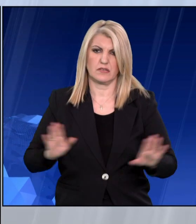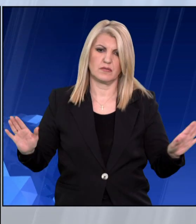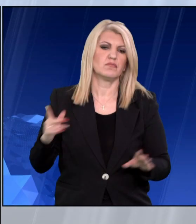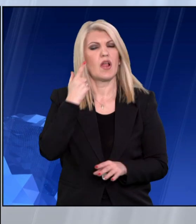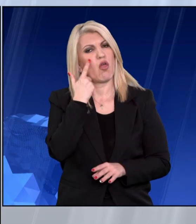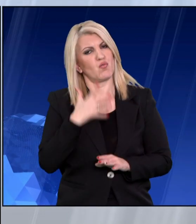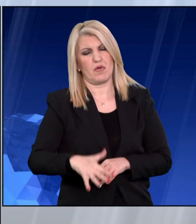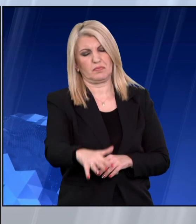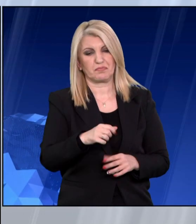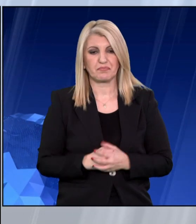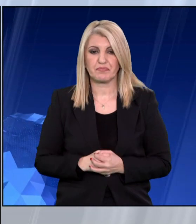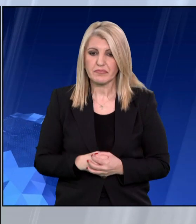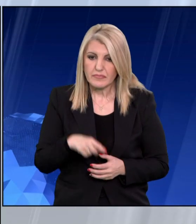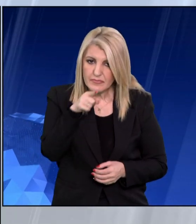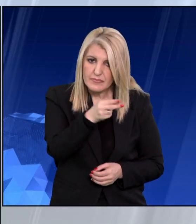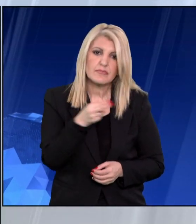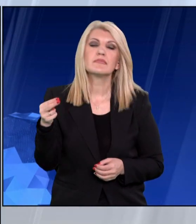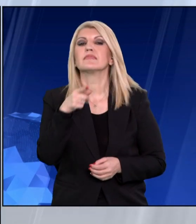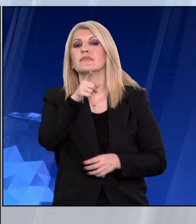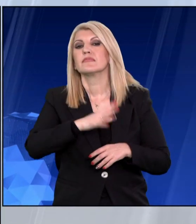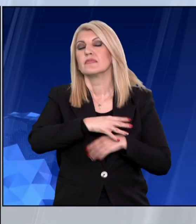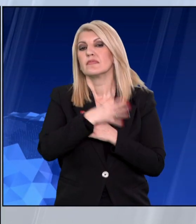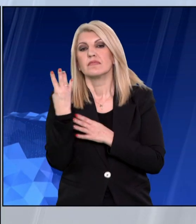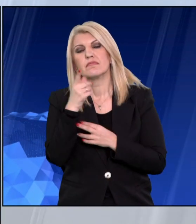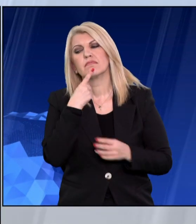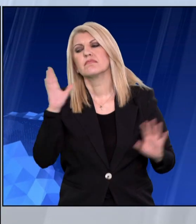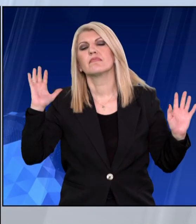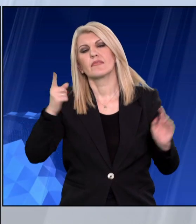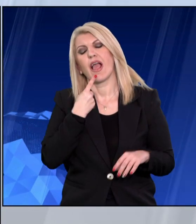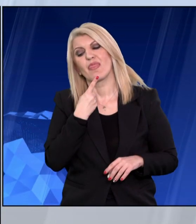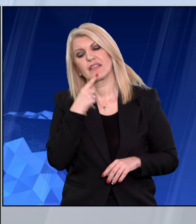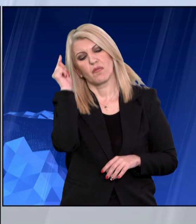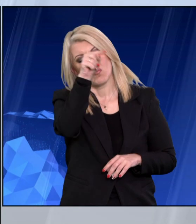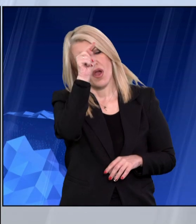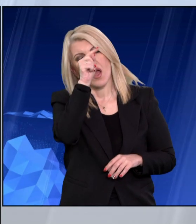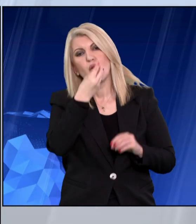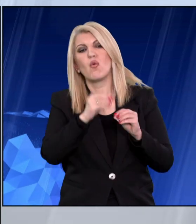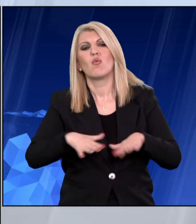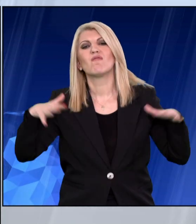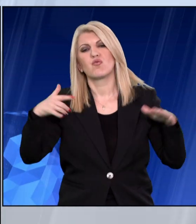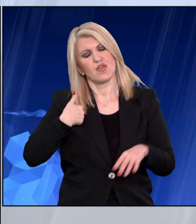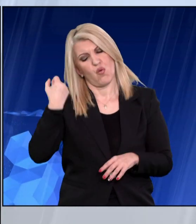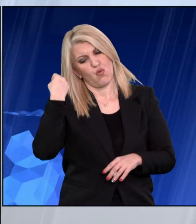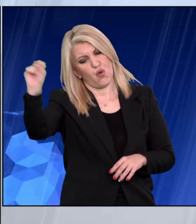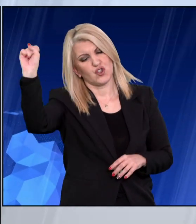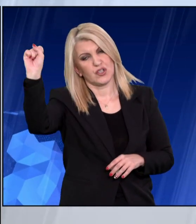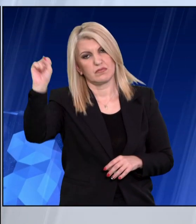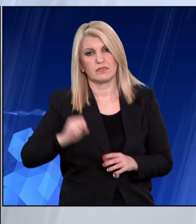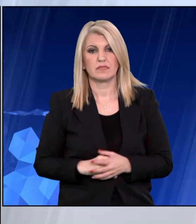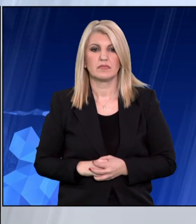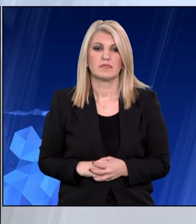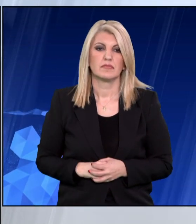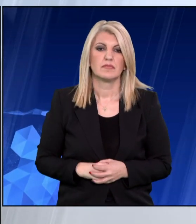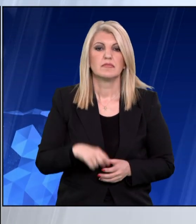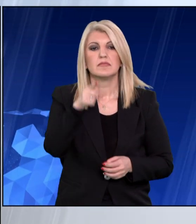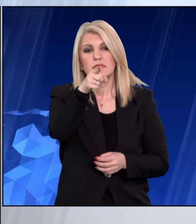επί της αρχής συμφωνεί υπάρχουν βουλευτές που διαφωνούν θα τα δούμε στη βουλή επί της αρχής και εγώ είμαι στο όχι η κυβέρνηση και ο κύριος μητσοτάκης επιχειρούν